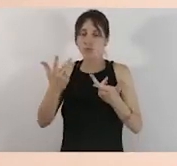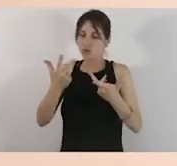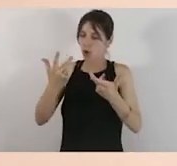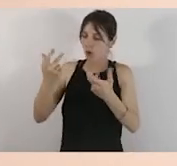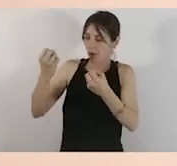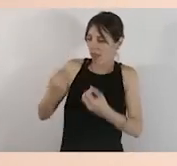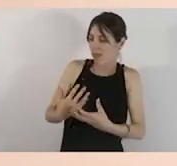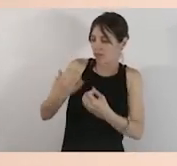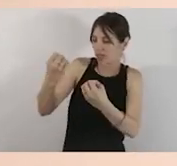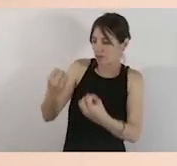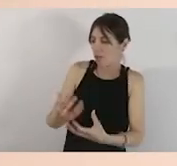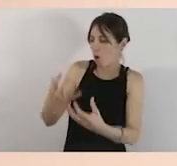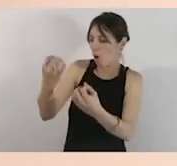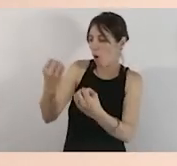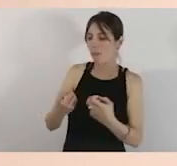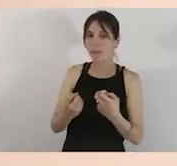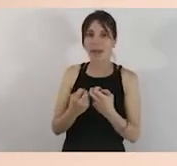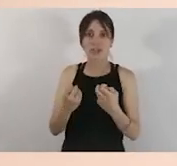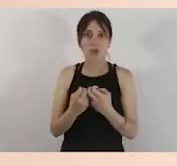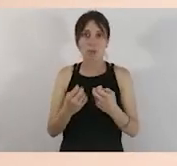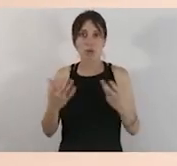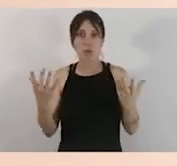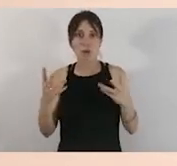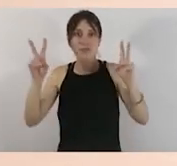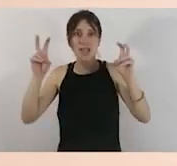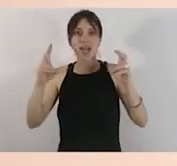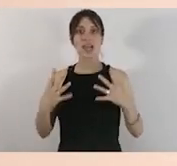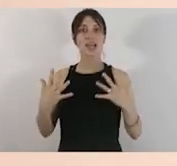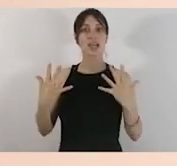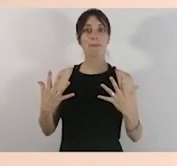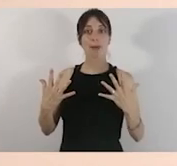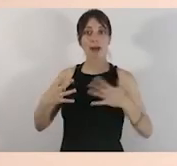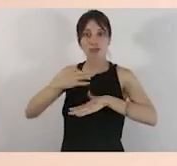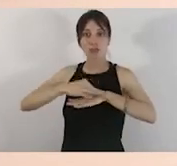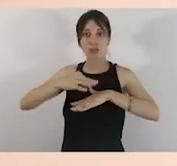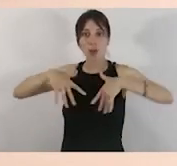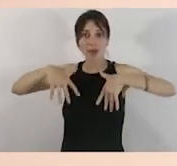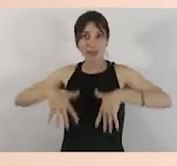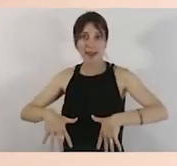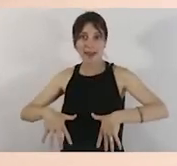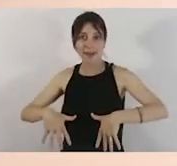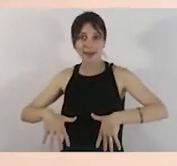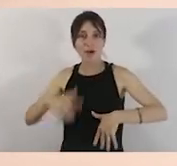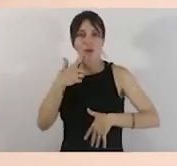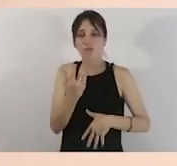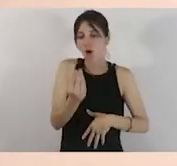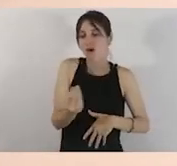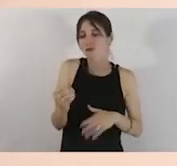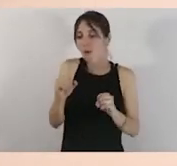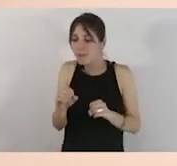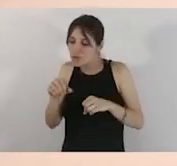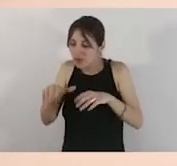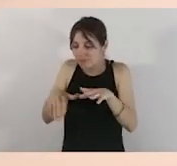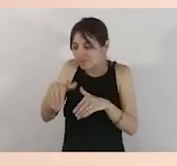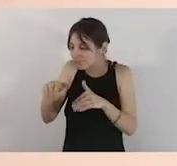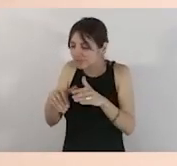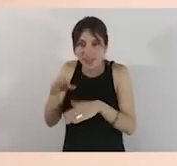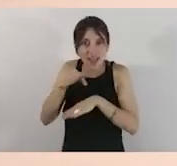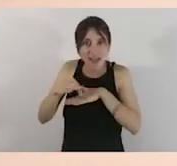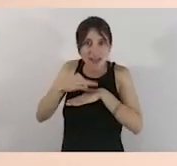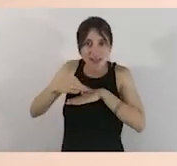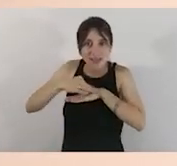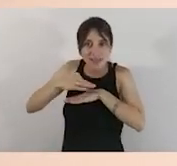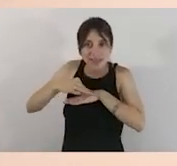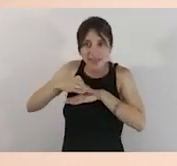nombreuses actions comme les Mains dans la Terre, qui permet à des jeunes enfants de travailler la terre et d'avoir un lien plus proche avec